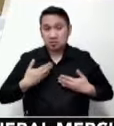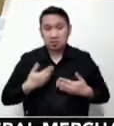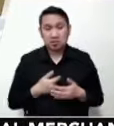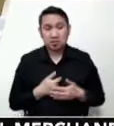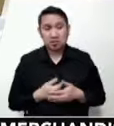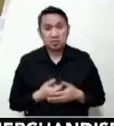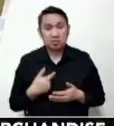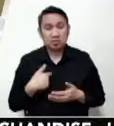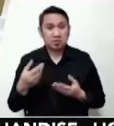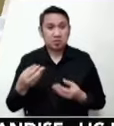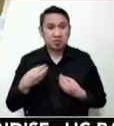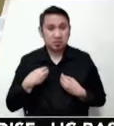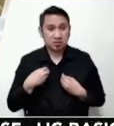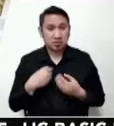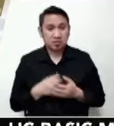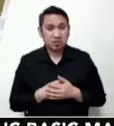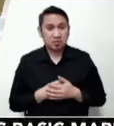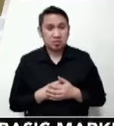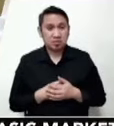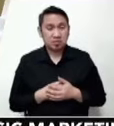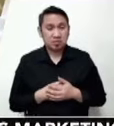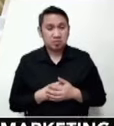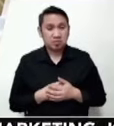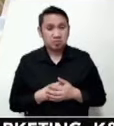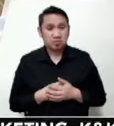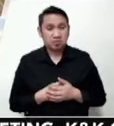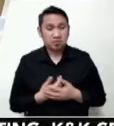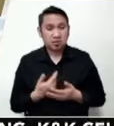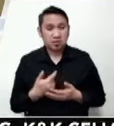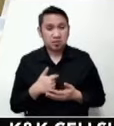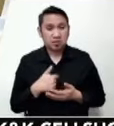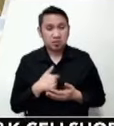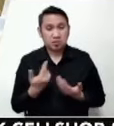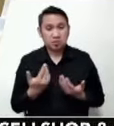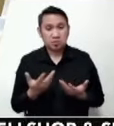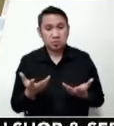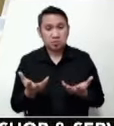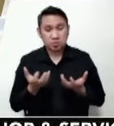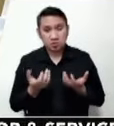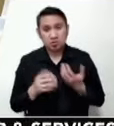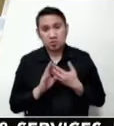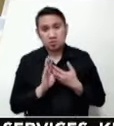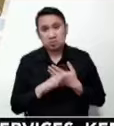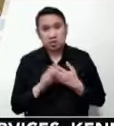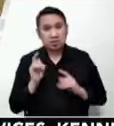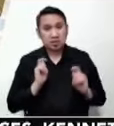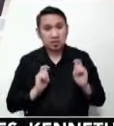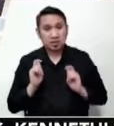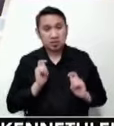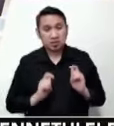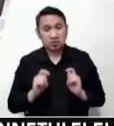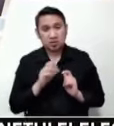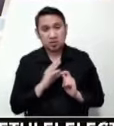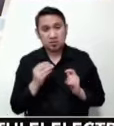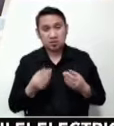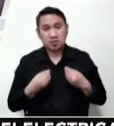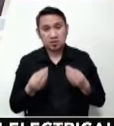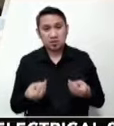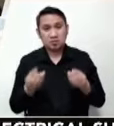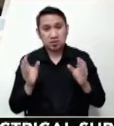me this role. I'm really been yearning to go back into theater and napagbigyan ulit. Why